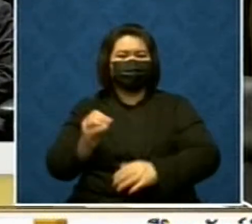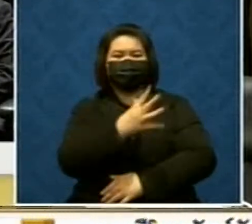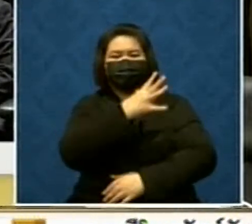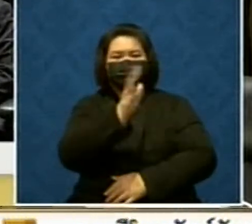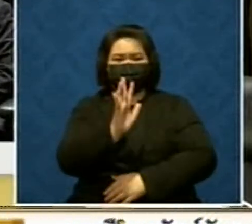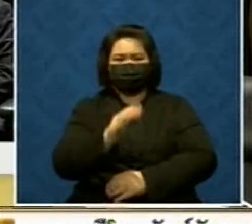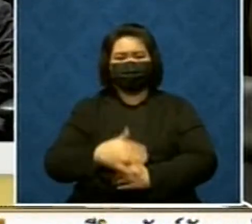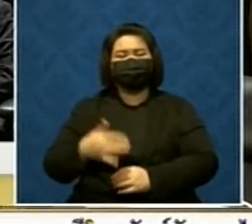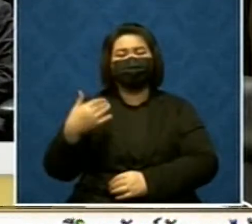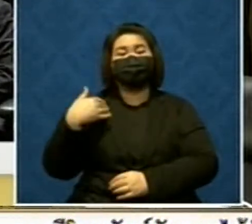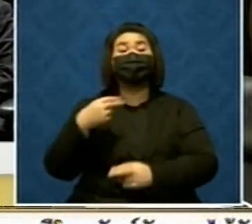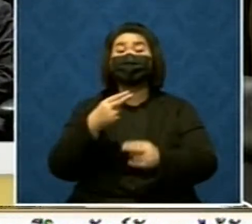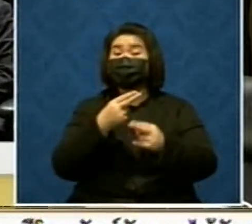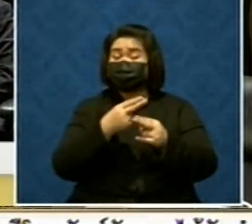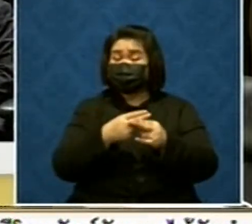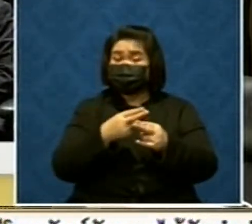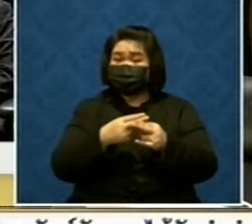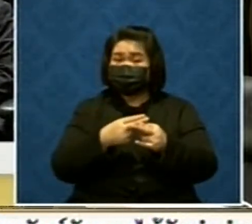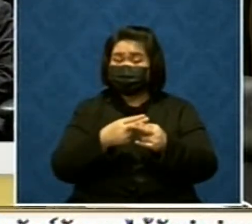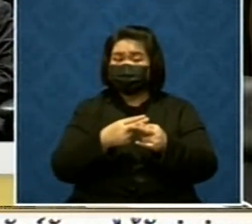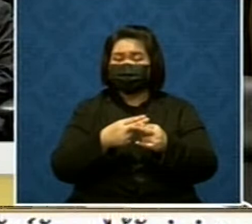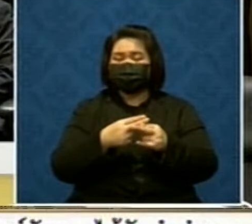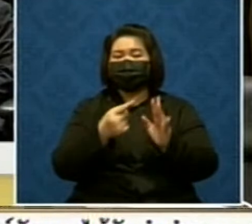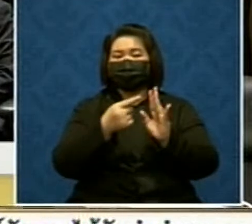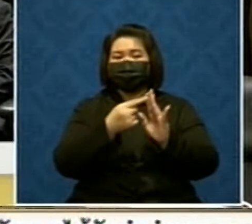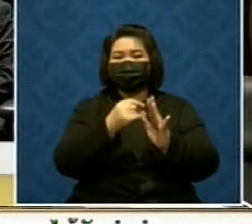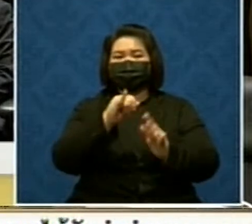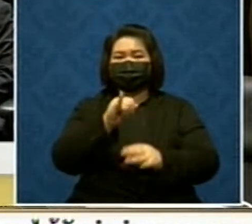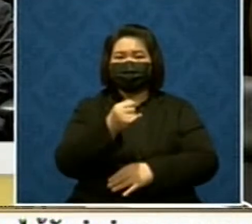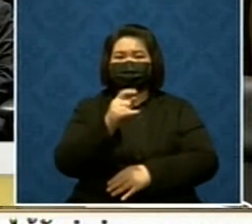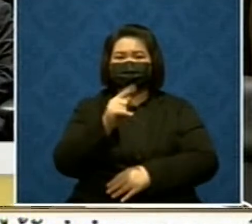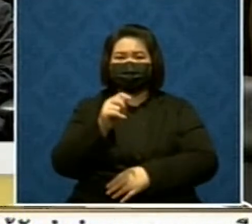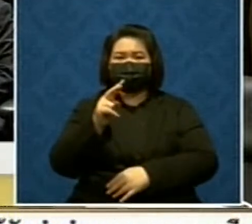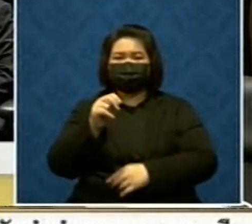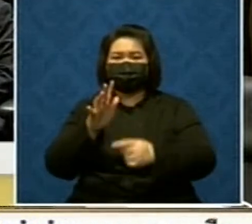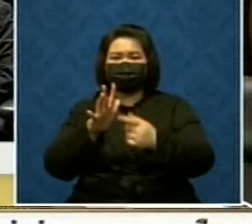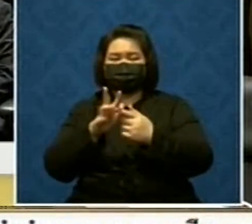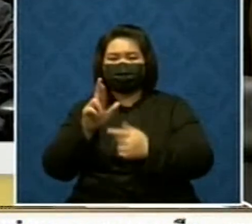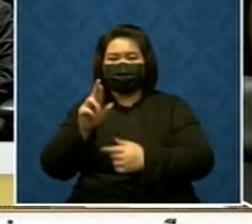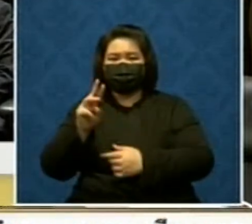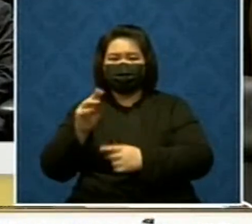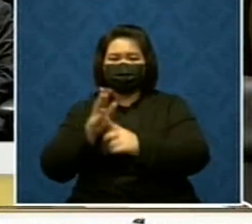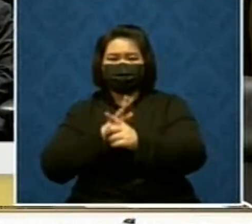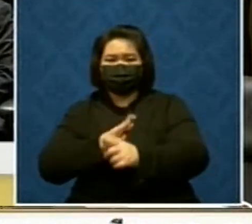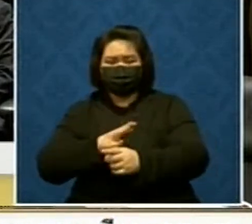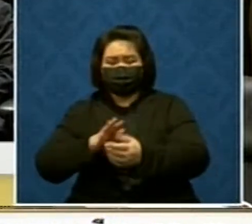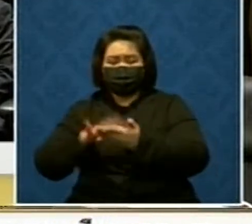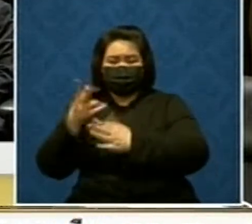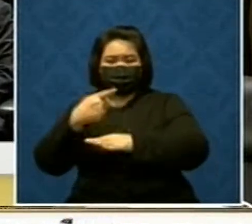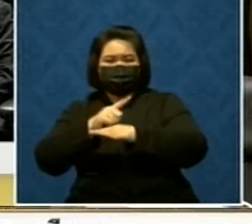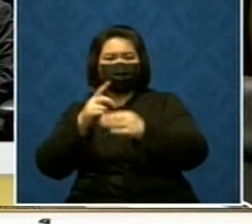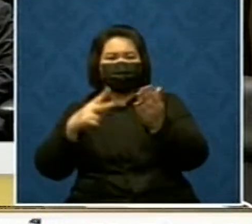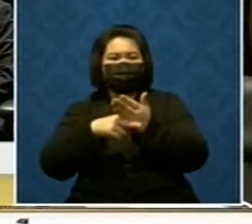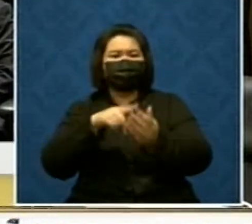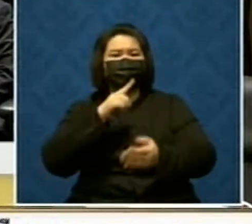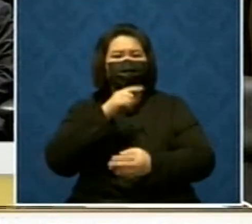นหนึ่งชื่อร้อยตำรวจโทเจตนารมณ์อัฏฐาวงศ ์พยายามหลีกเลี่ยง มันเกี่ยวเนื่องกันครับผมจะเอ่ยครั้งเดียวอีกค